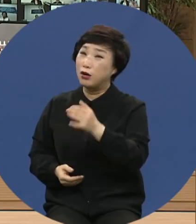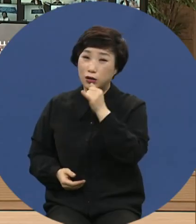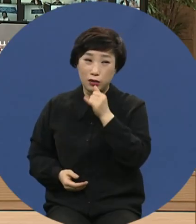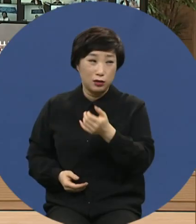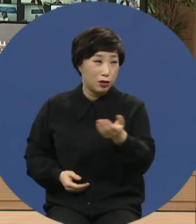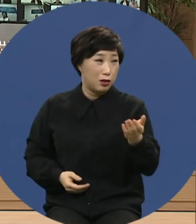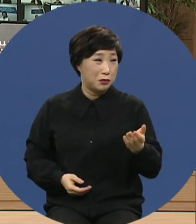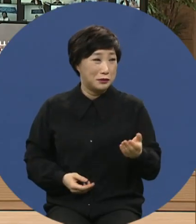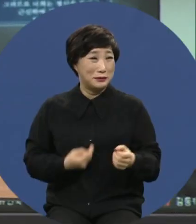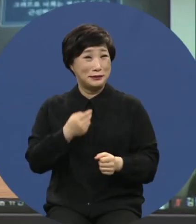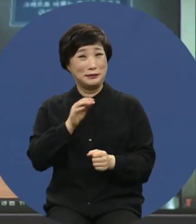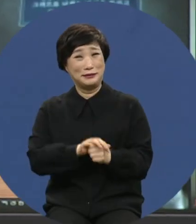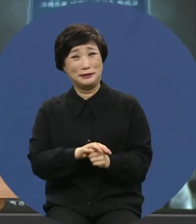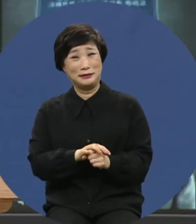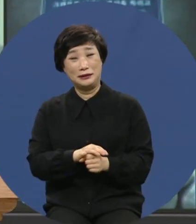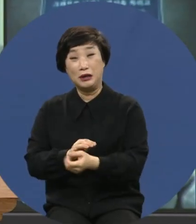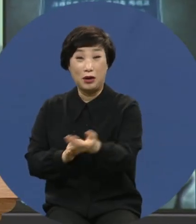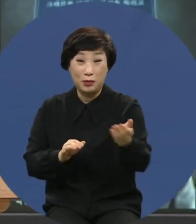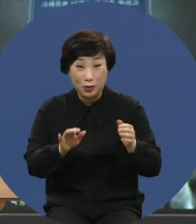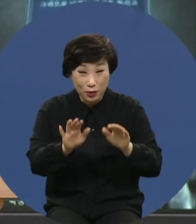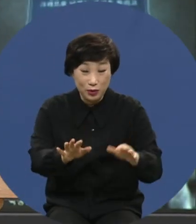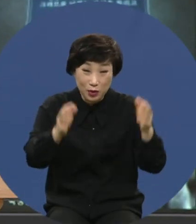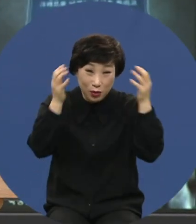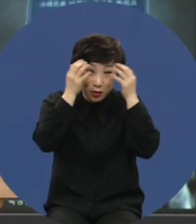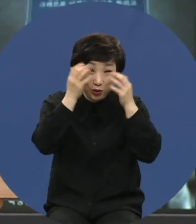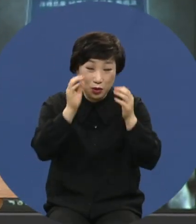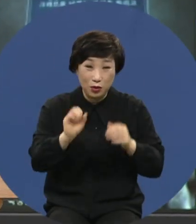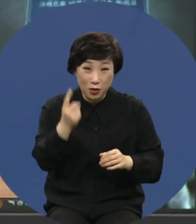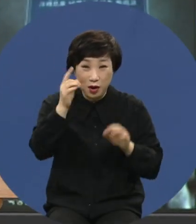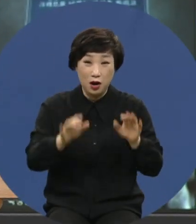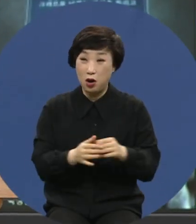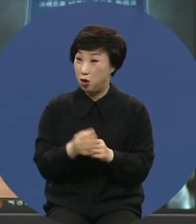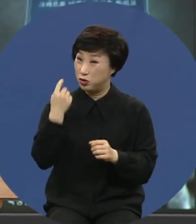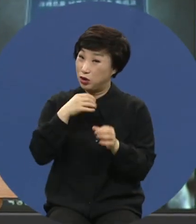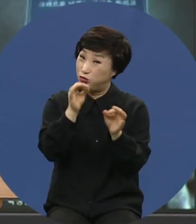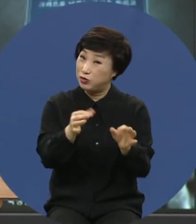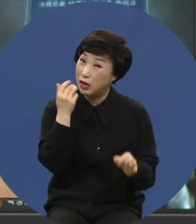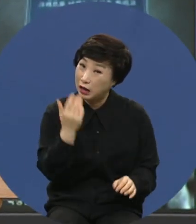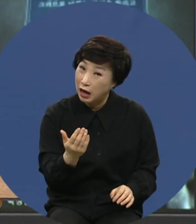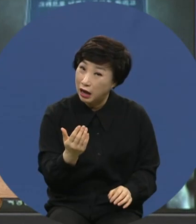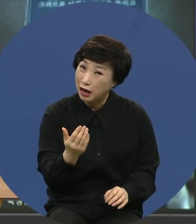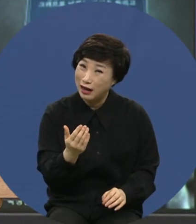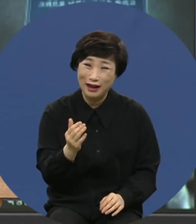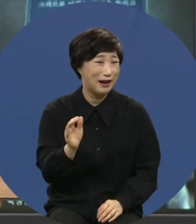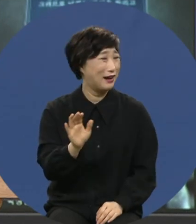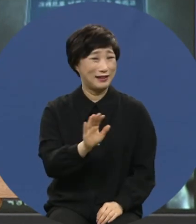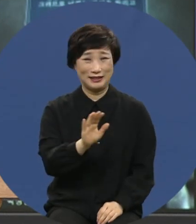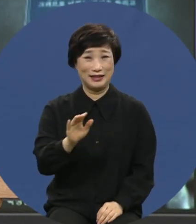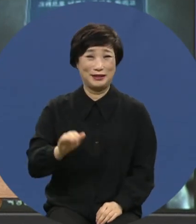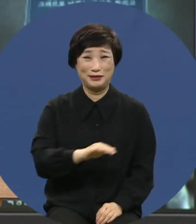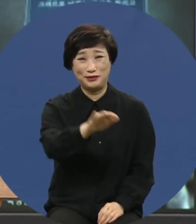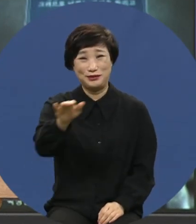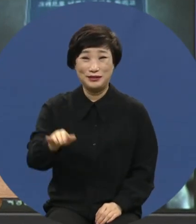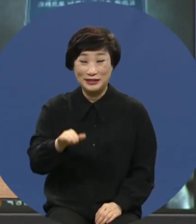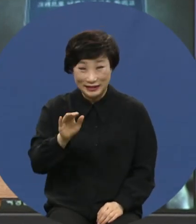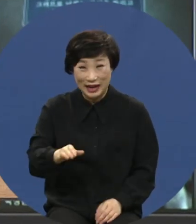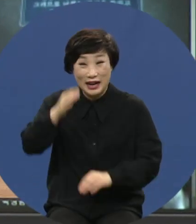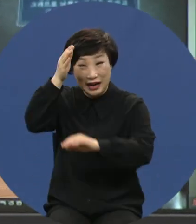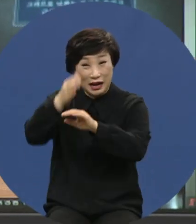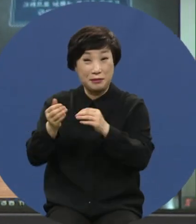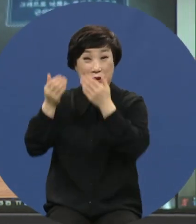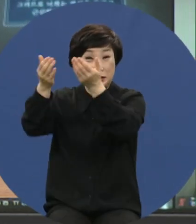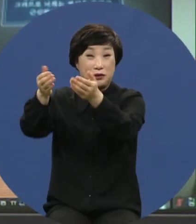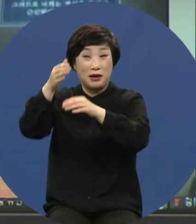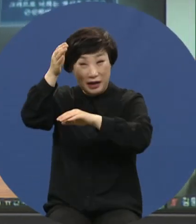말한다면, 여러분은 오늘의 고통을 위해서 어제 투자했더냐 이 말입니다. 우리는 감사로 드린